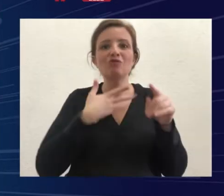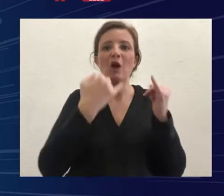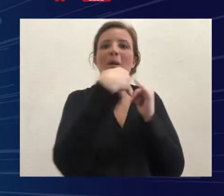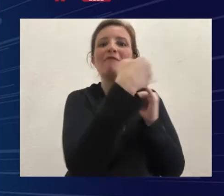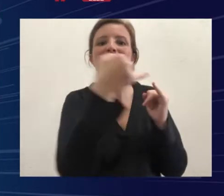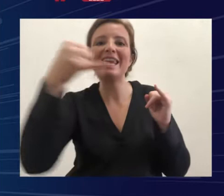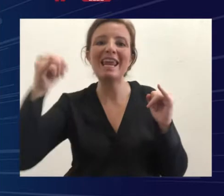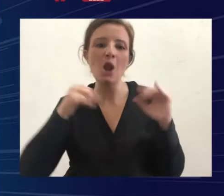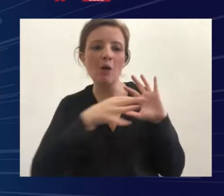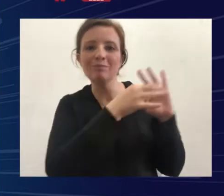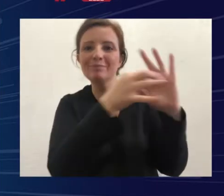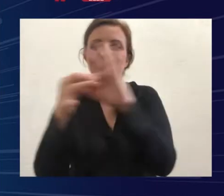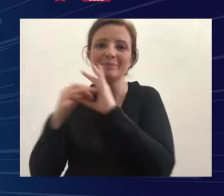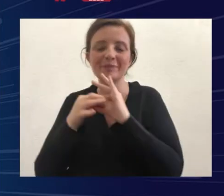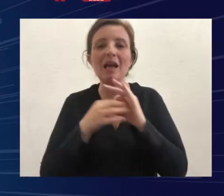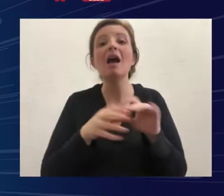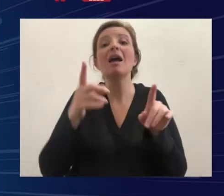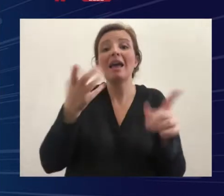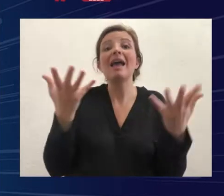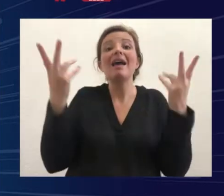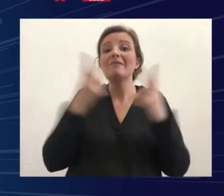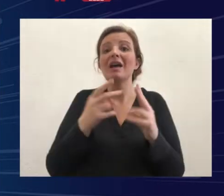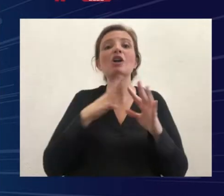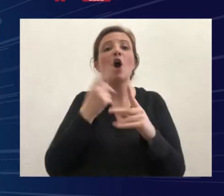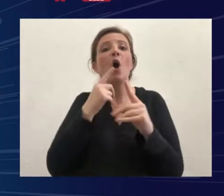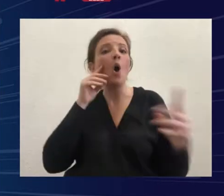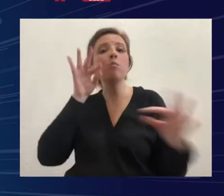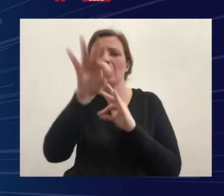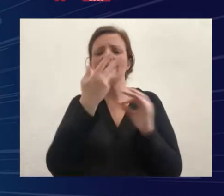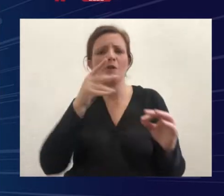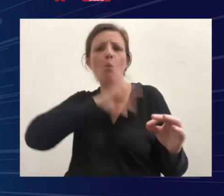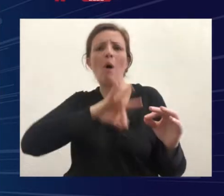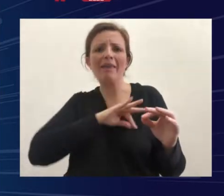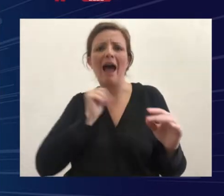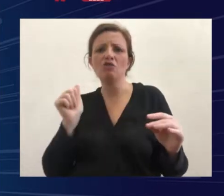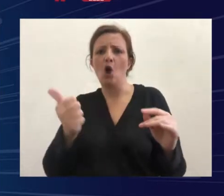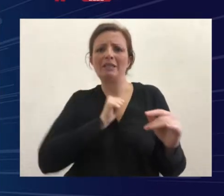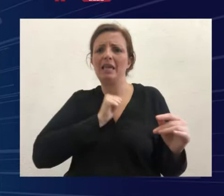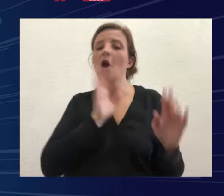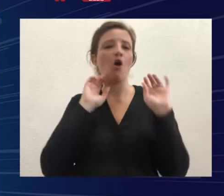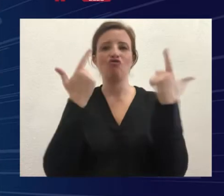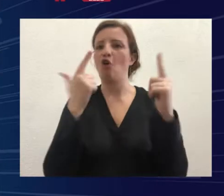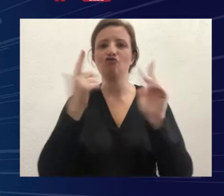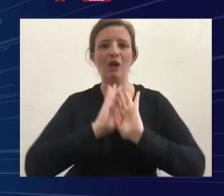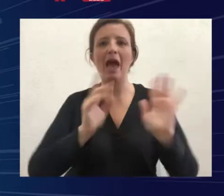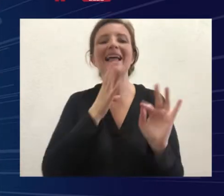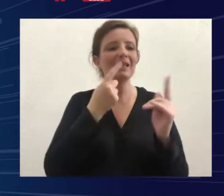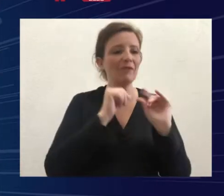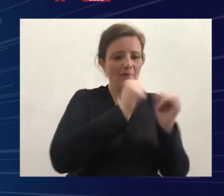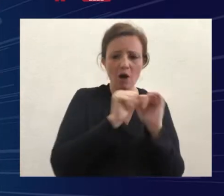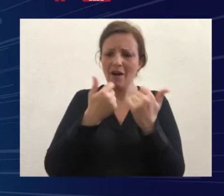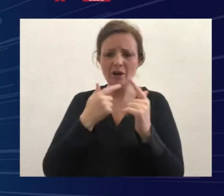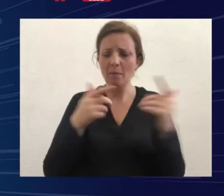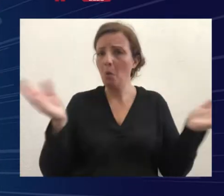comune, comune e importante, costituito dall'assenza dello scopo di lucro soggettivo. Quale che sia la